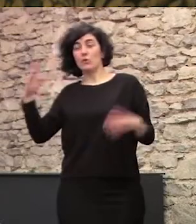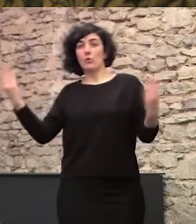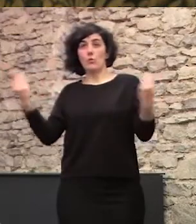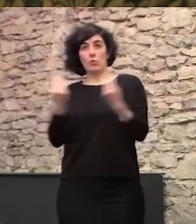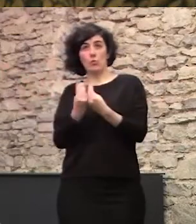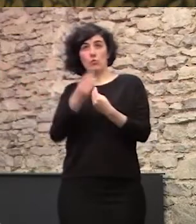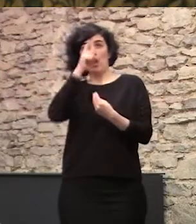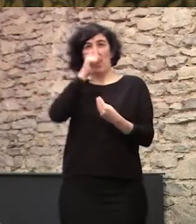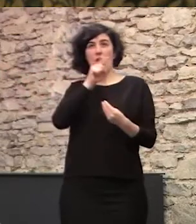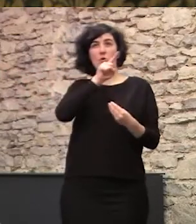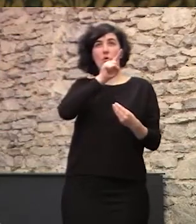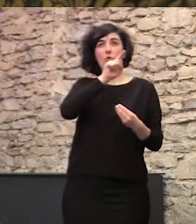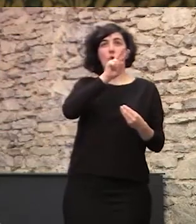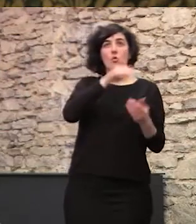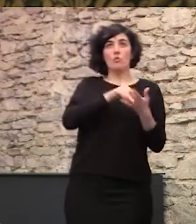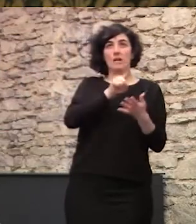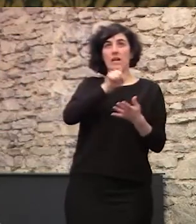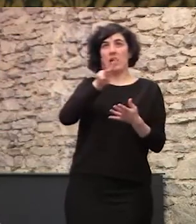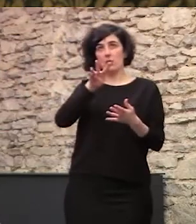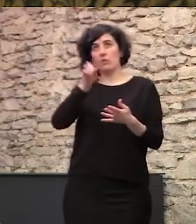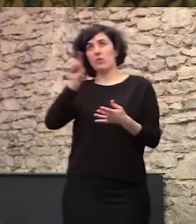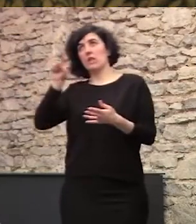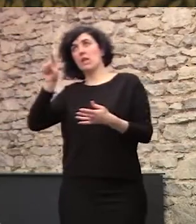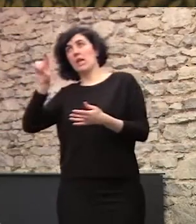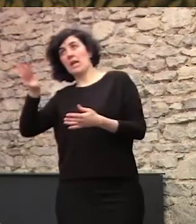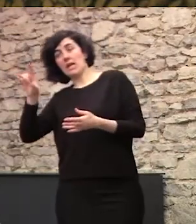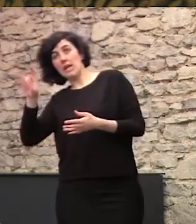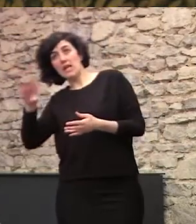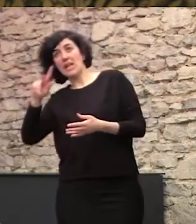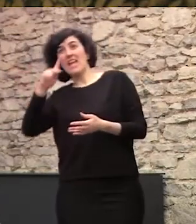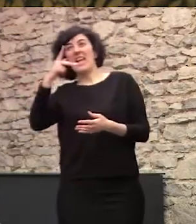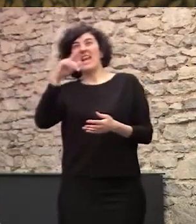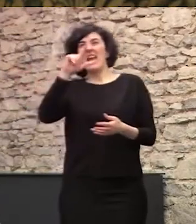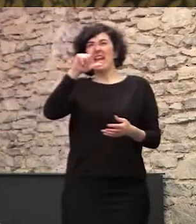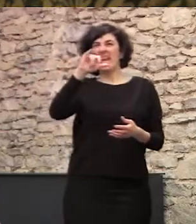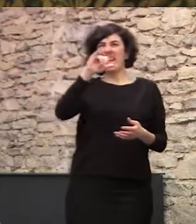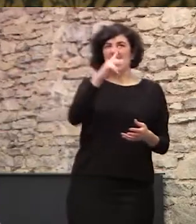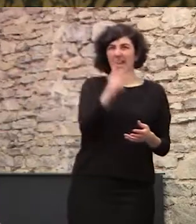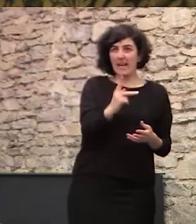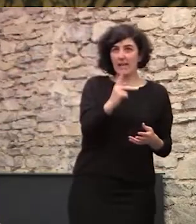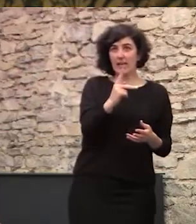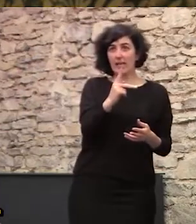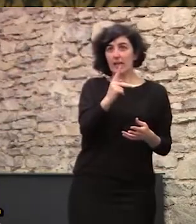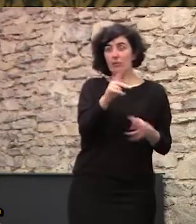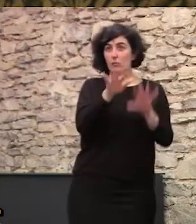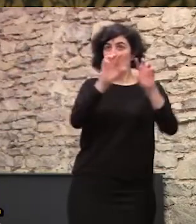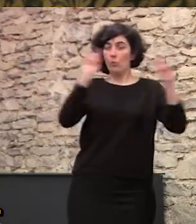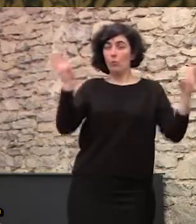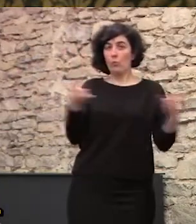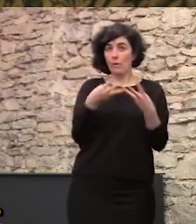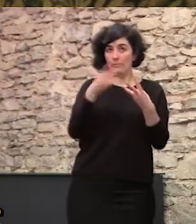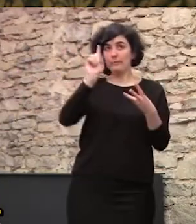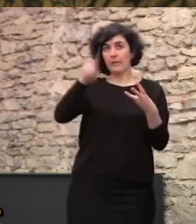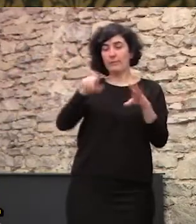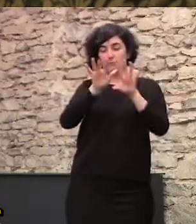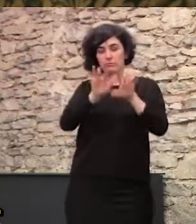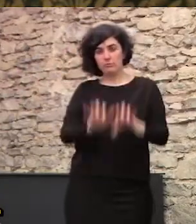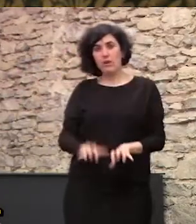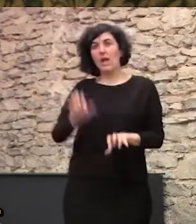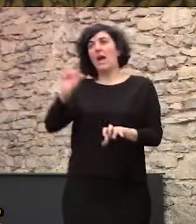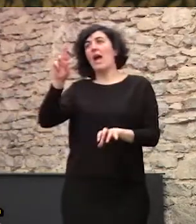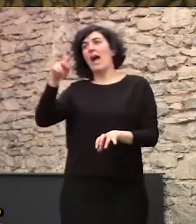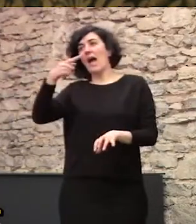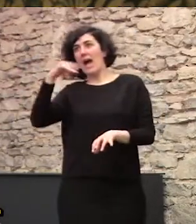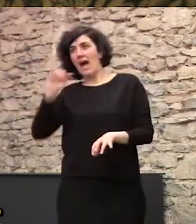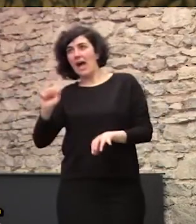2013-2014an, Atari digital bat klitxo izenekoa 2015-2016an argian aritzen